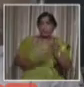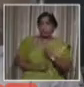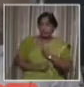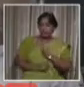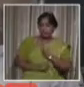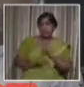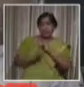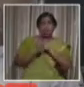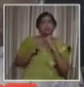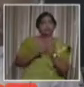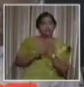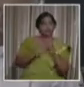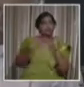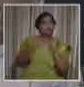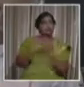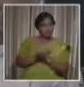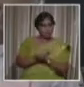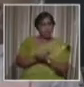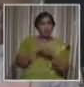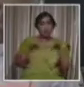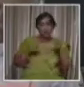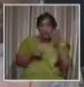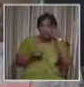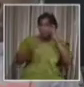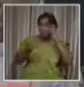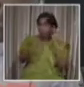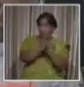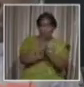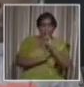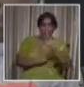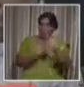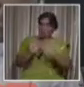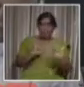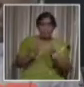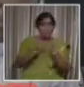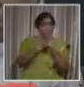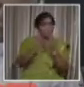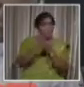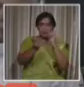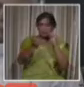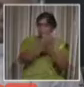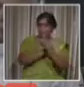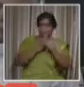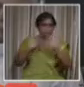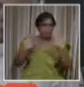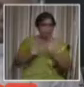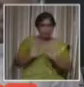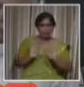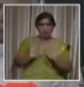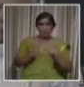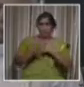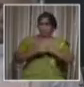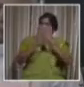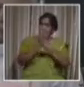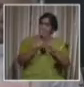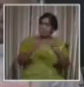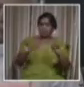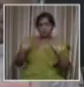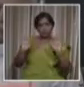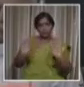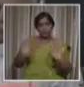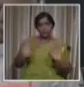මේ සංස්කෘතිය වෙනස් කරන්න, අදහස් වෙනස් කරන්න කියන්නේ, ප්‍රතිපත්ති වෙනස් කරන්න කියන්නේ, එකක්වත් කියන්නේ එහෙම